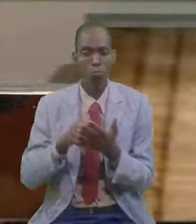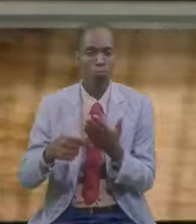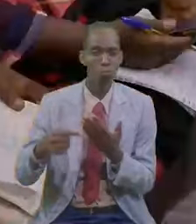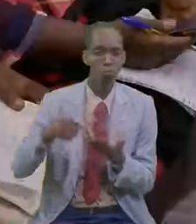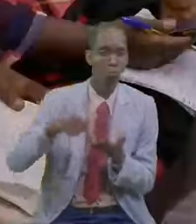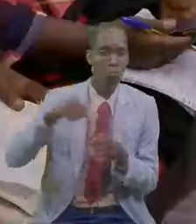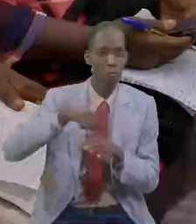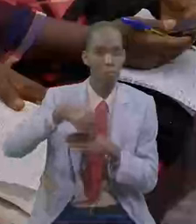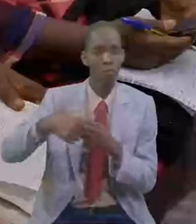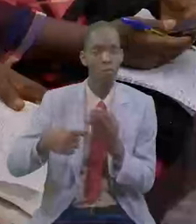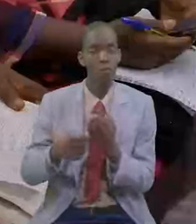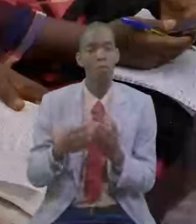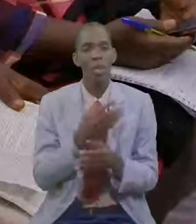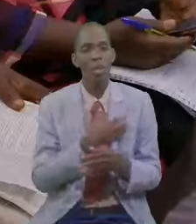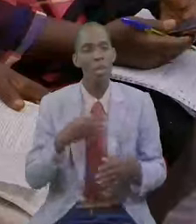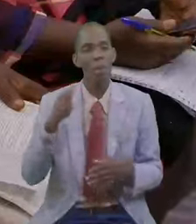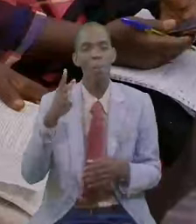est réprouvée.